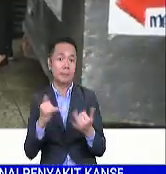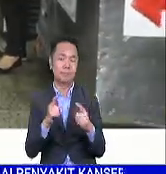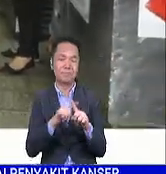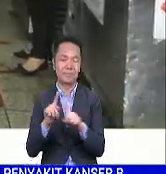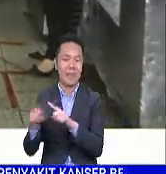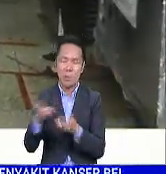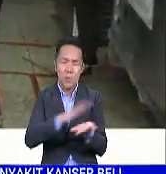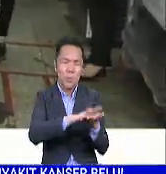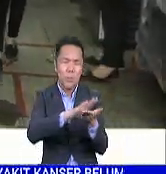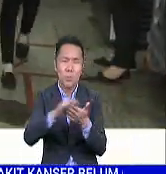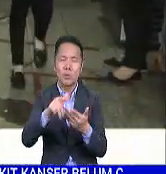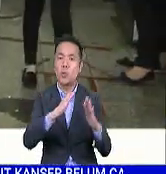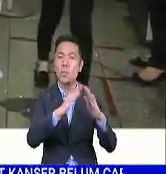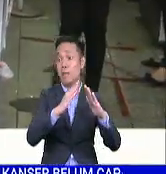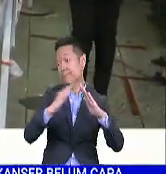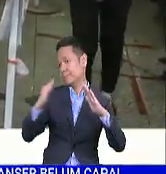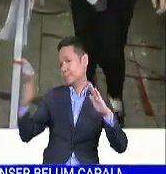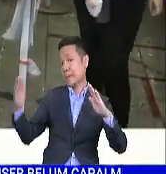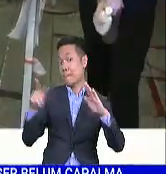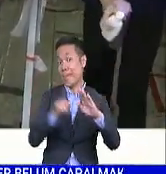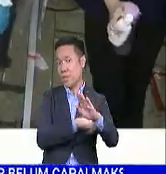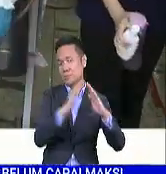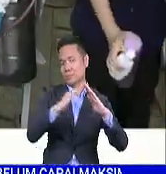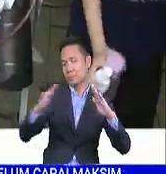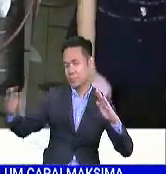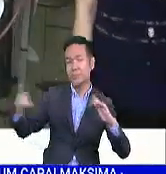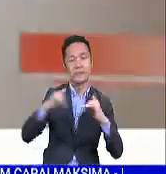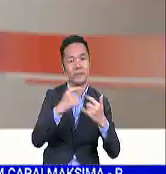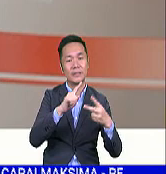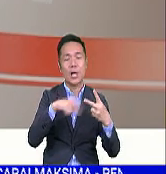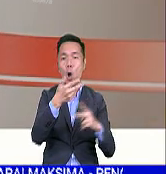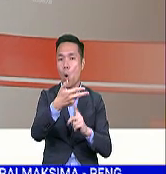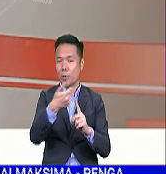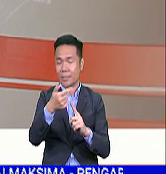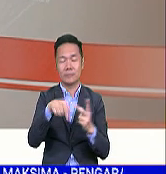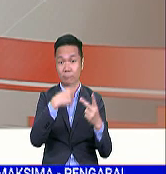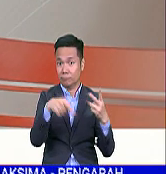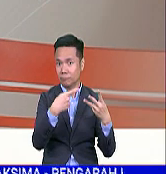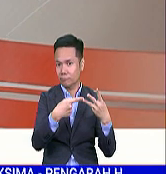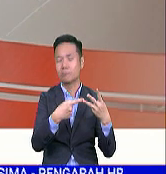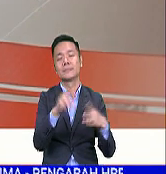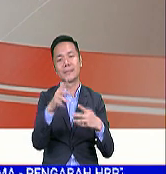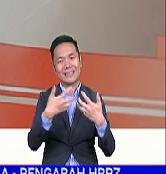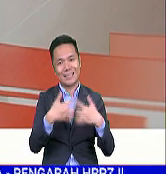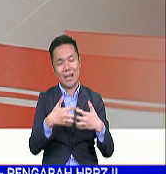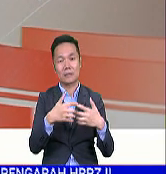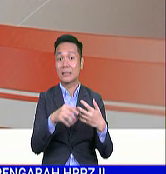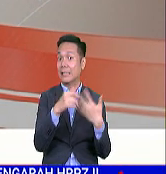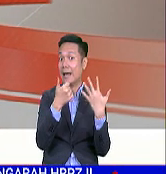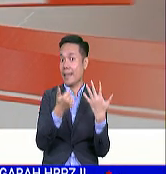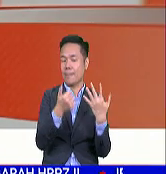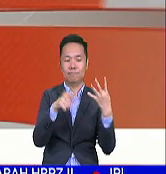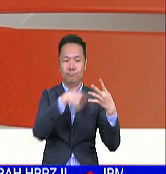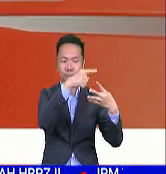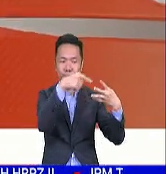aktiviti sanitasi di rumah panjang dengan 606 diikuti hotel 80 dan kilang sebanyak 6 operasi